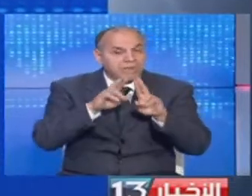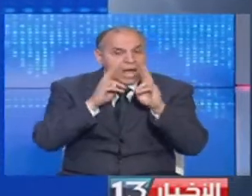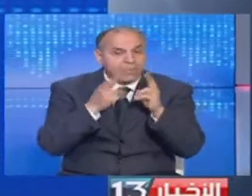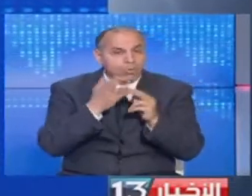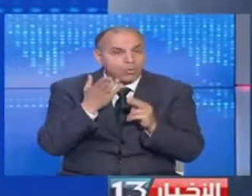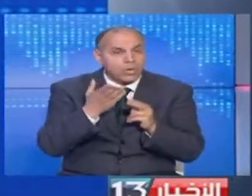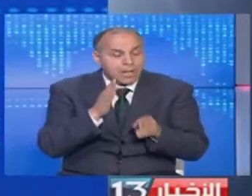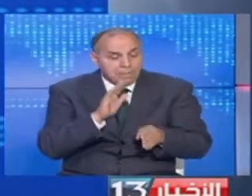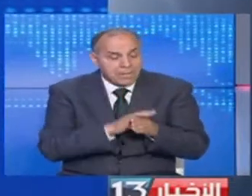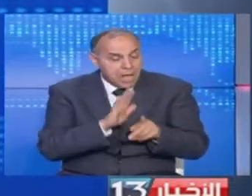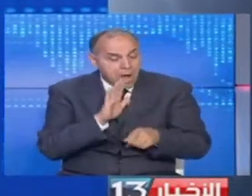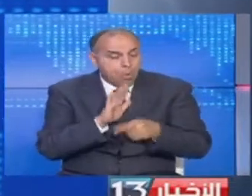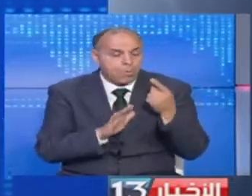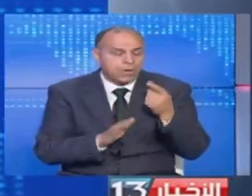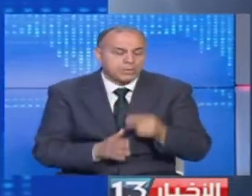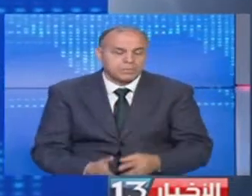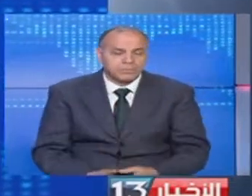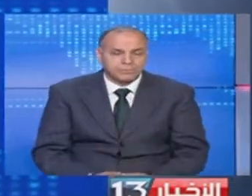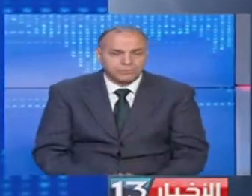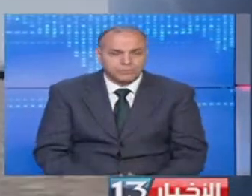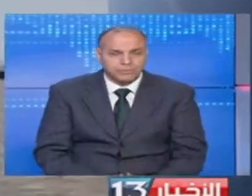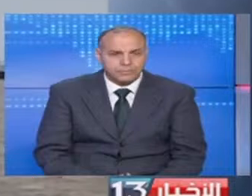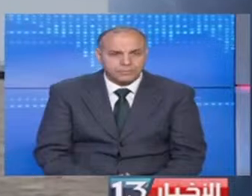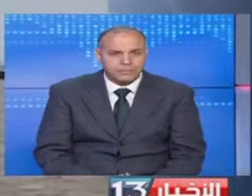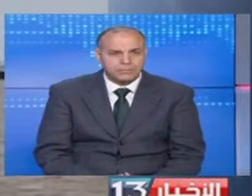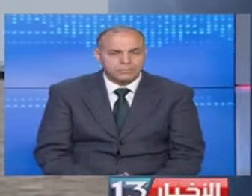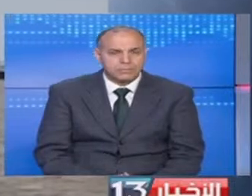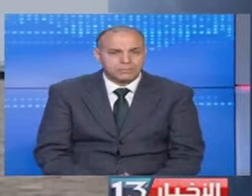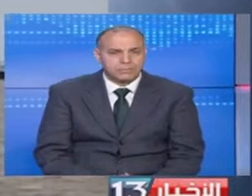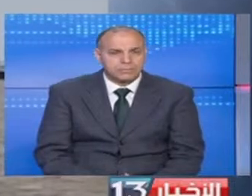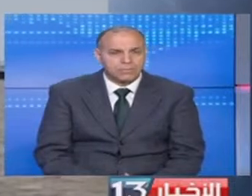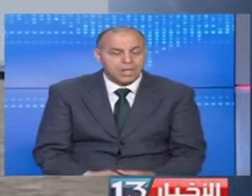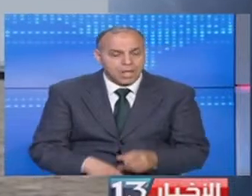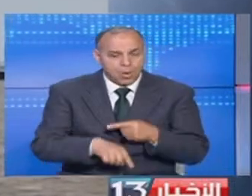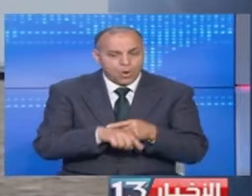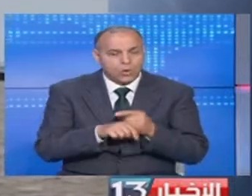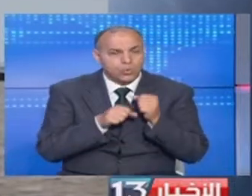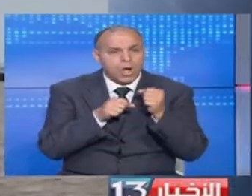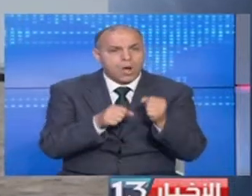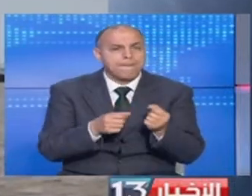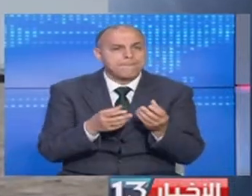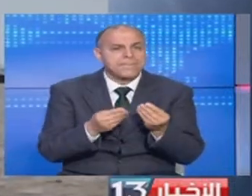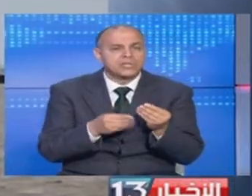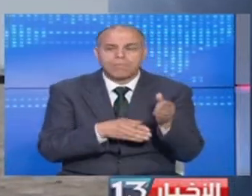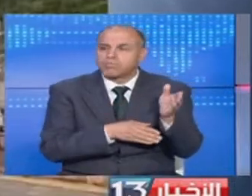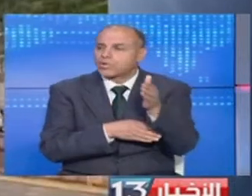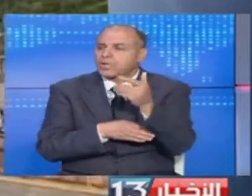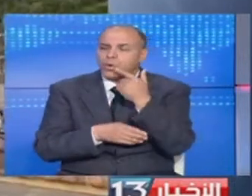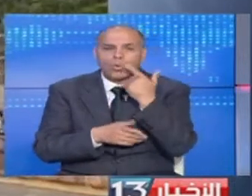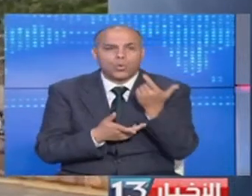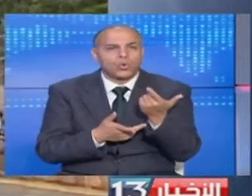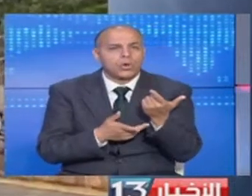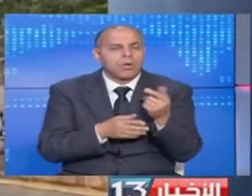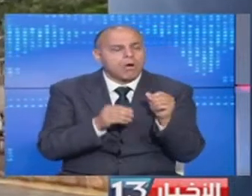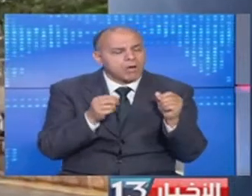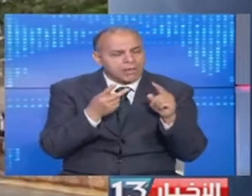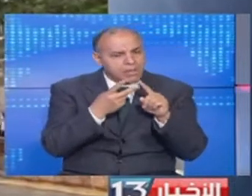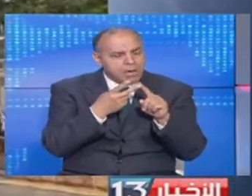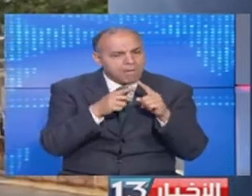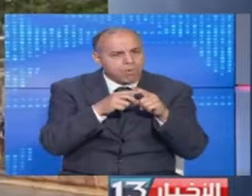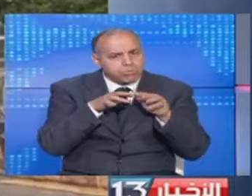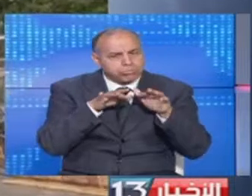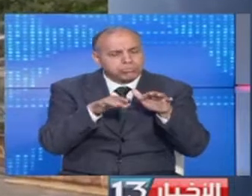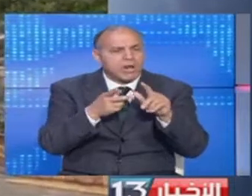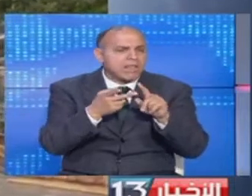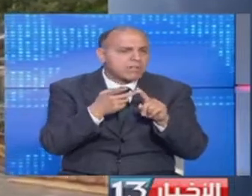منذ ظهور ال جاء في وقت تحاول فيه الكثير من البلدان كبح جماح موجه ثانيه او